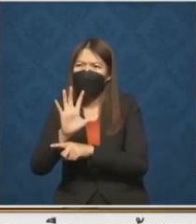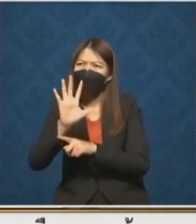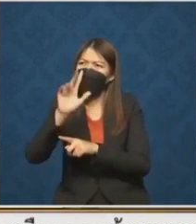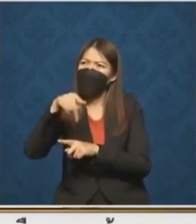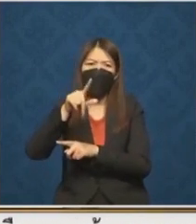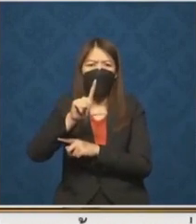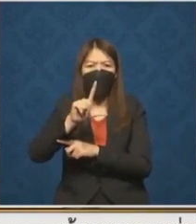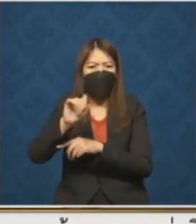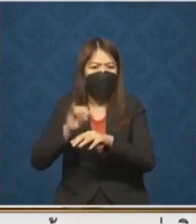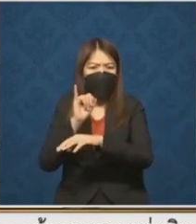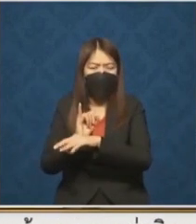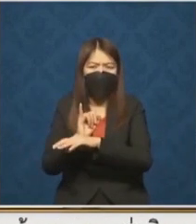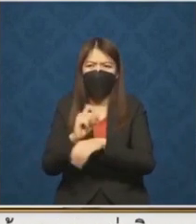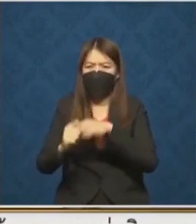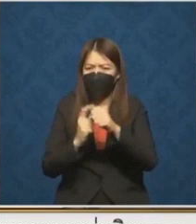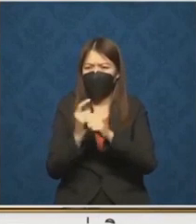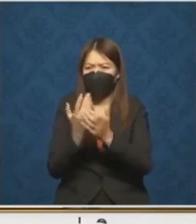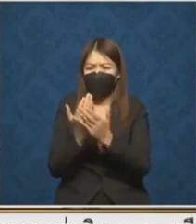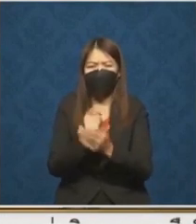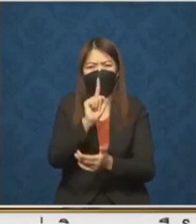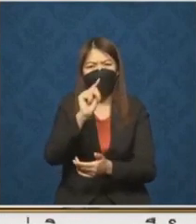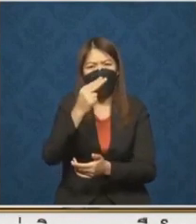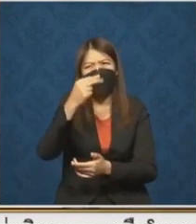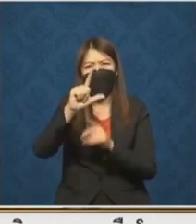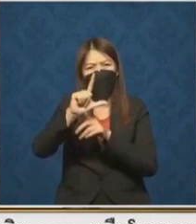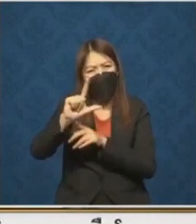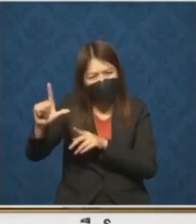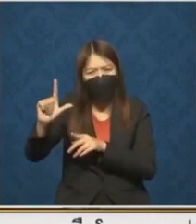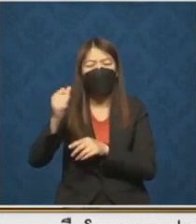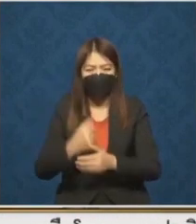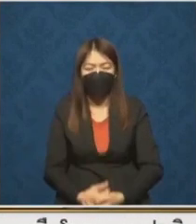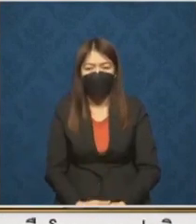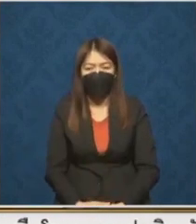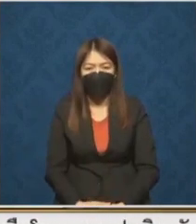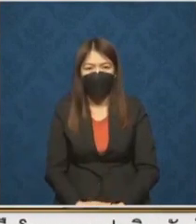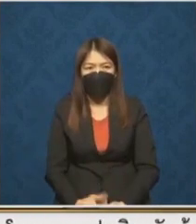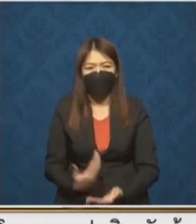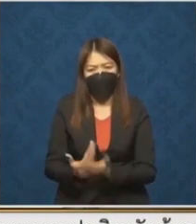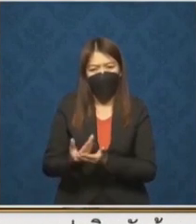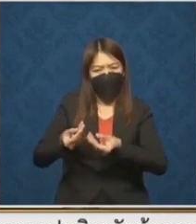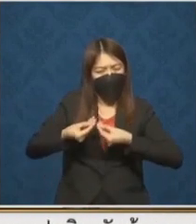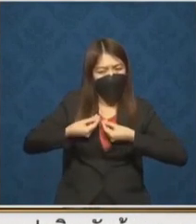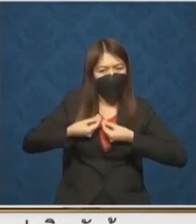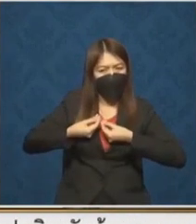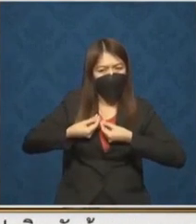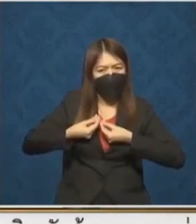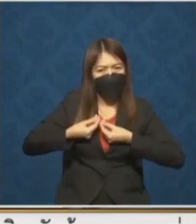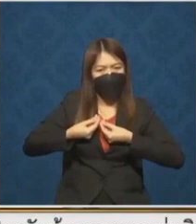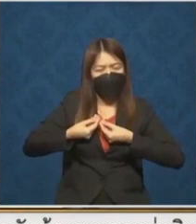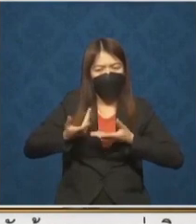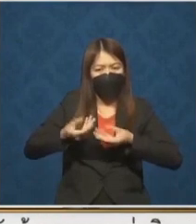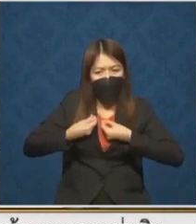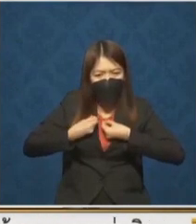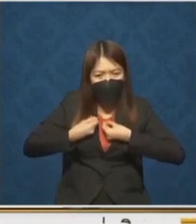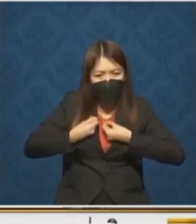็ปีกได้ 10,000 ฟะล้าน10, ฟะล้านพระจธานมาเพื่อประโยชนของคนอื่น